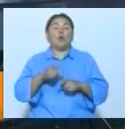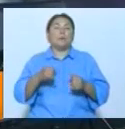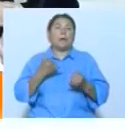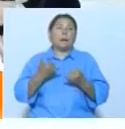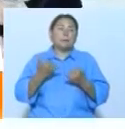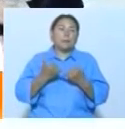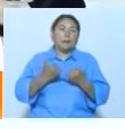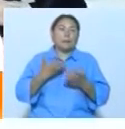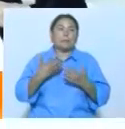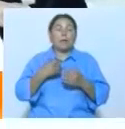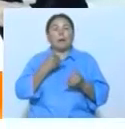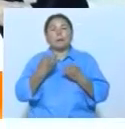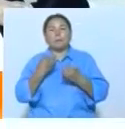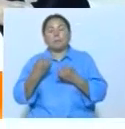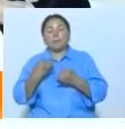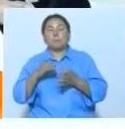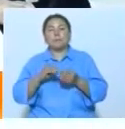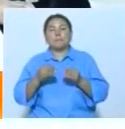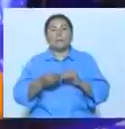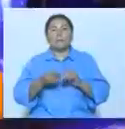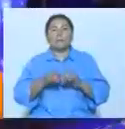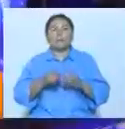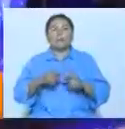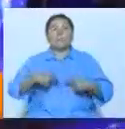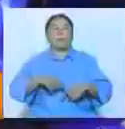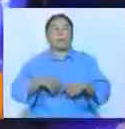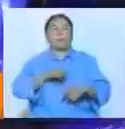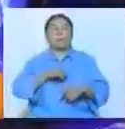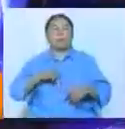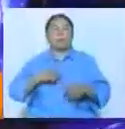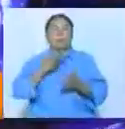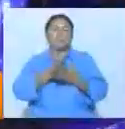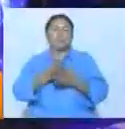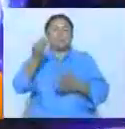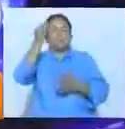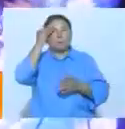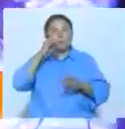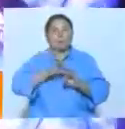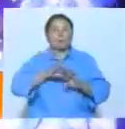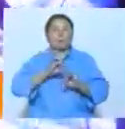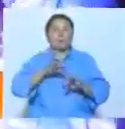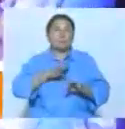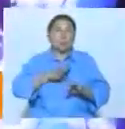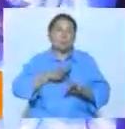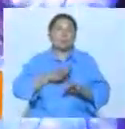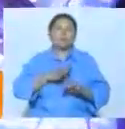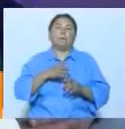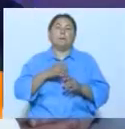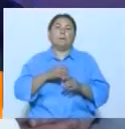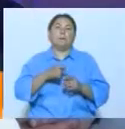есті әңгімелерін айтып, өзекті мәселелерді қозғады. Әкелер де өздерінің пікірлері мен ұсыныстарын айтып, көкейінде жүрген сұрақтарын